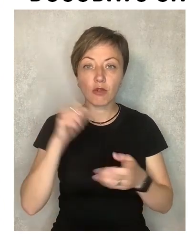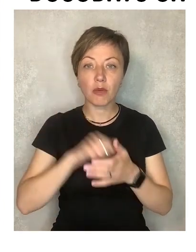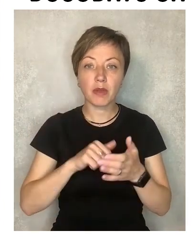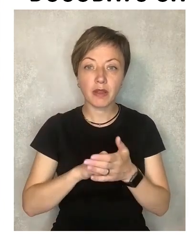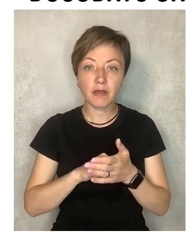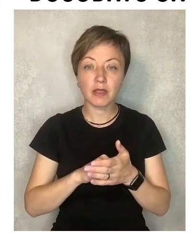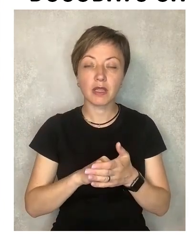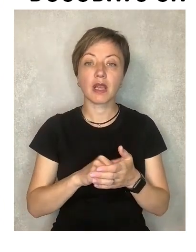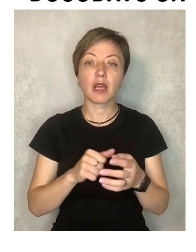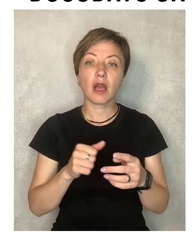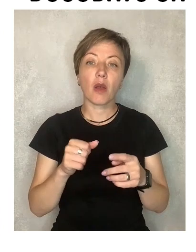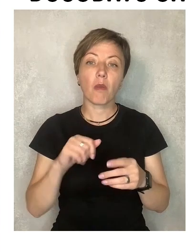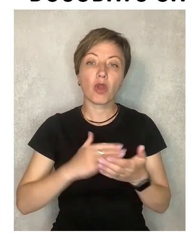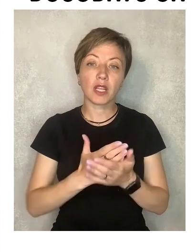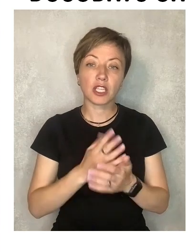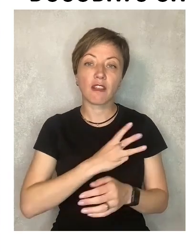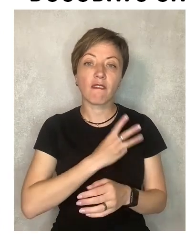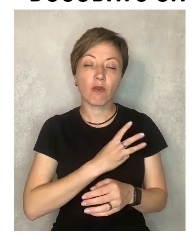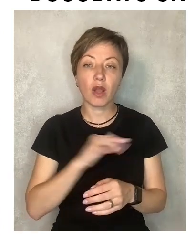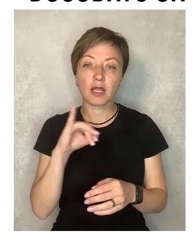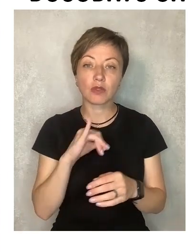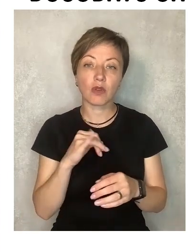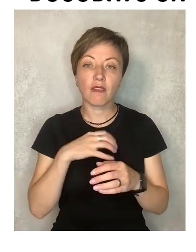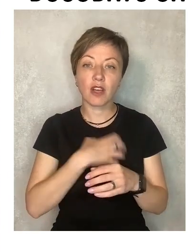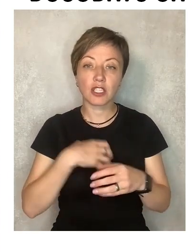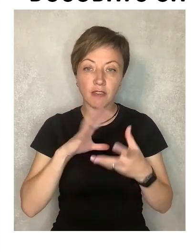І політична воля – це історія, яка дуже важлива в цілому для